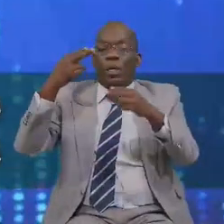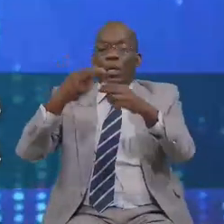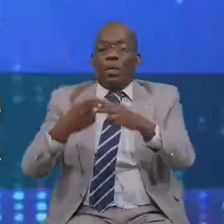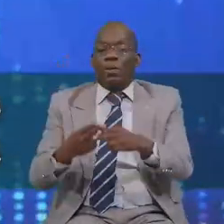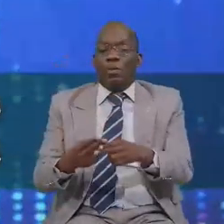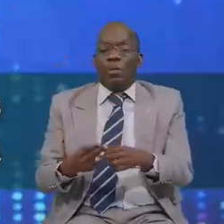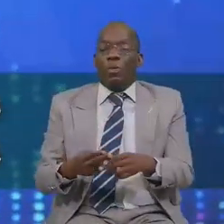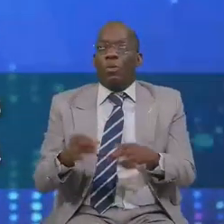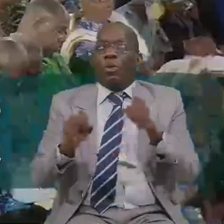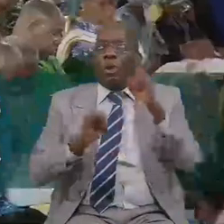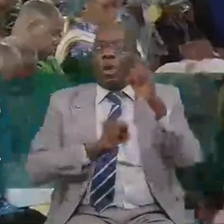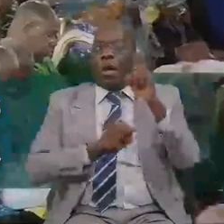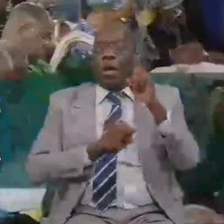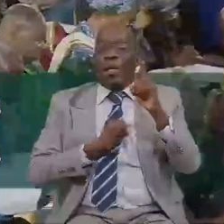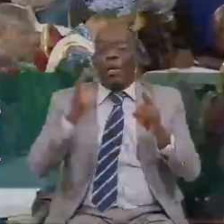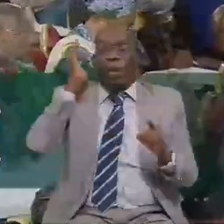je le ferai.